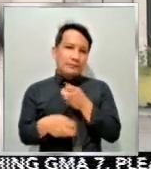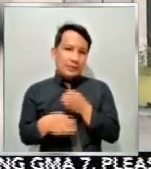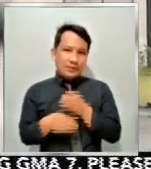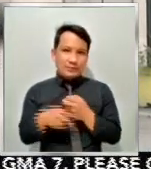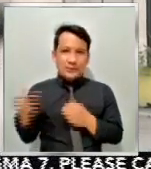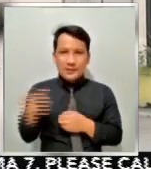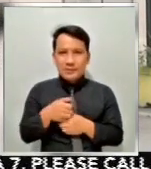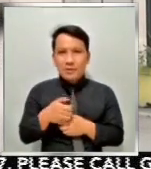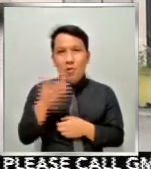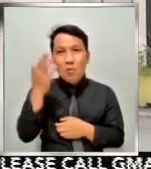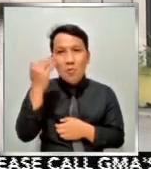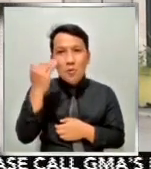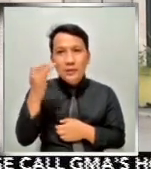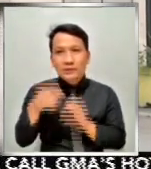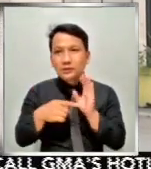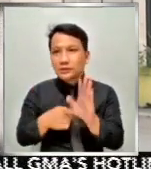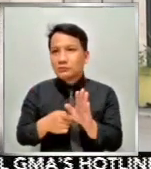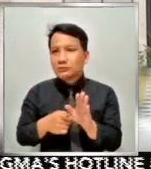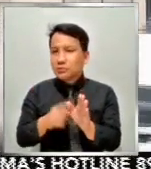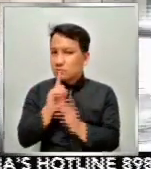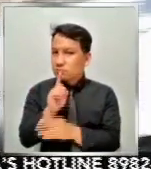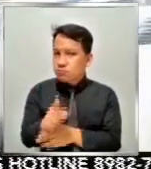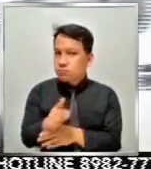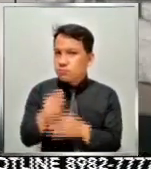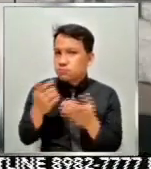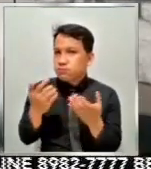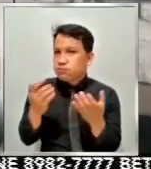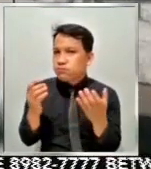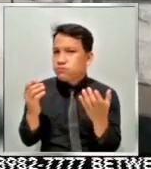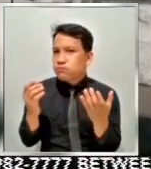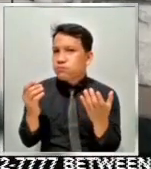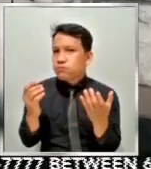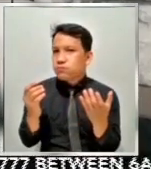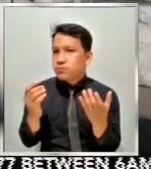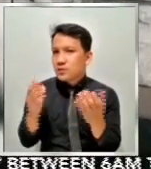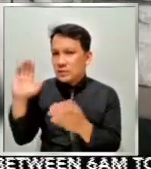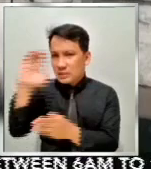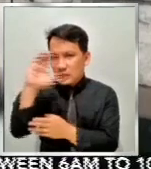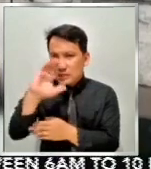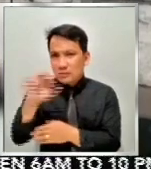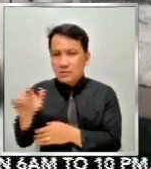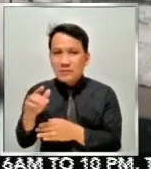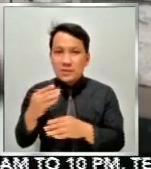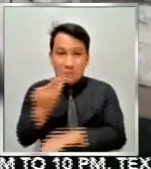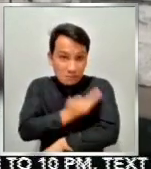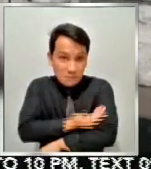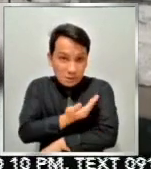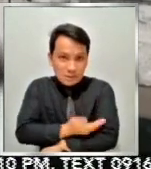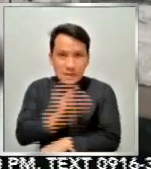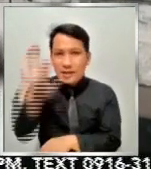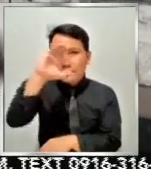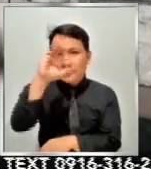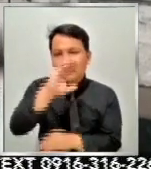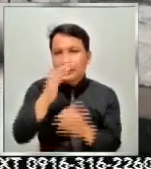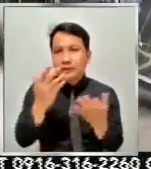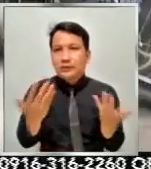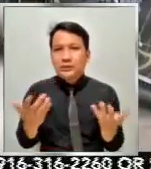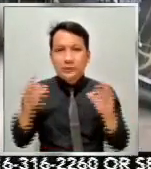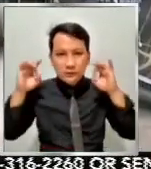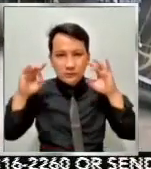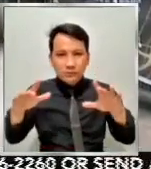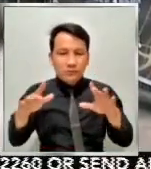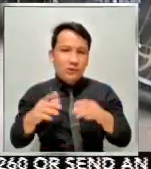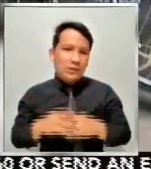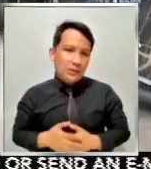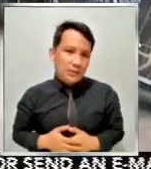ngayon dahil kailangan talagang we have to allocate the beds, especially for the moderate, severe to critical.